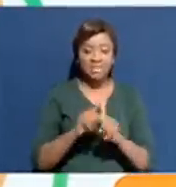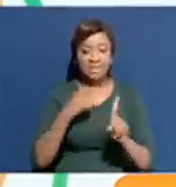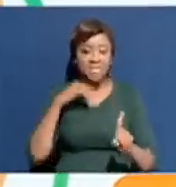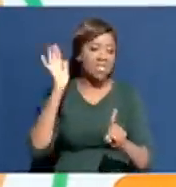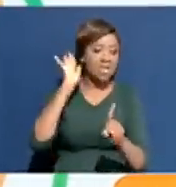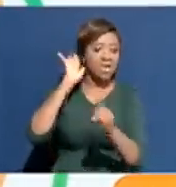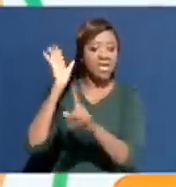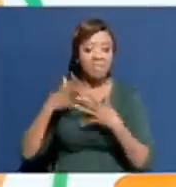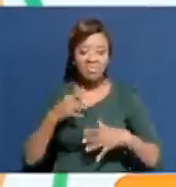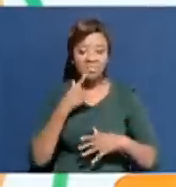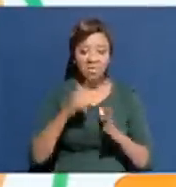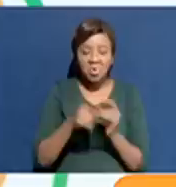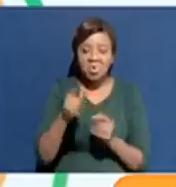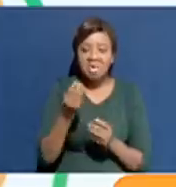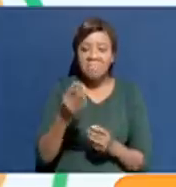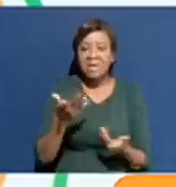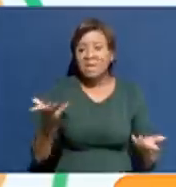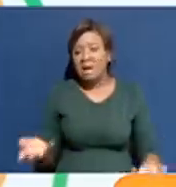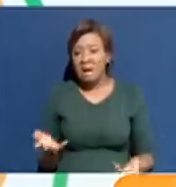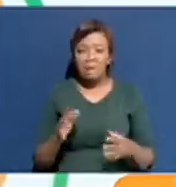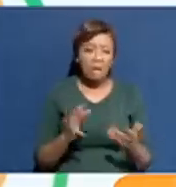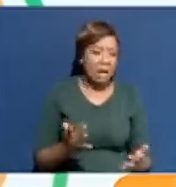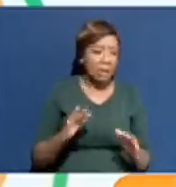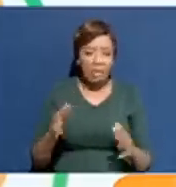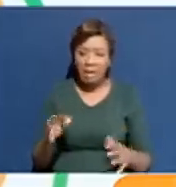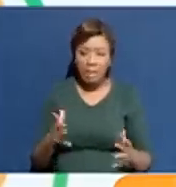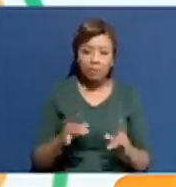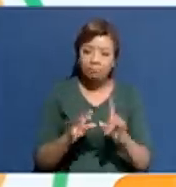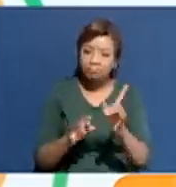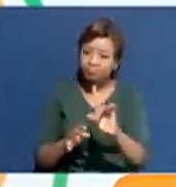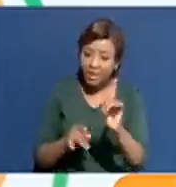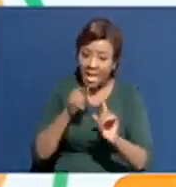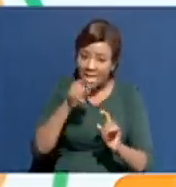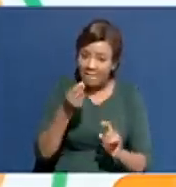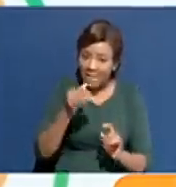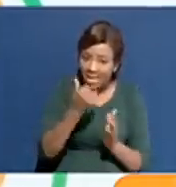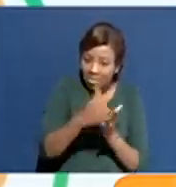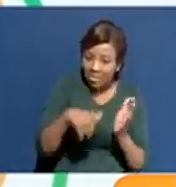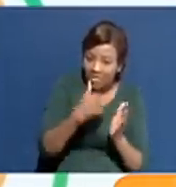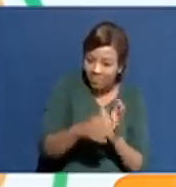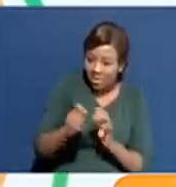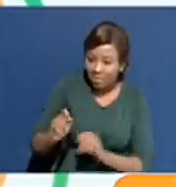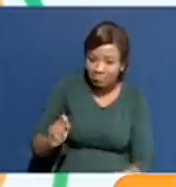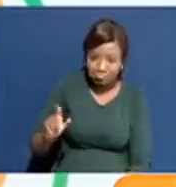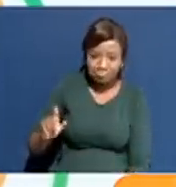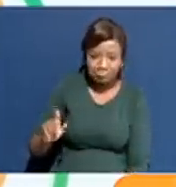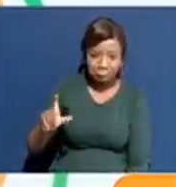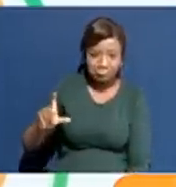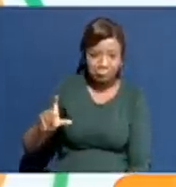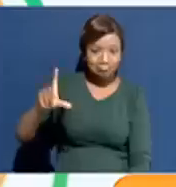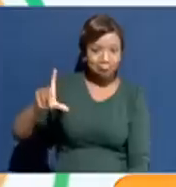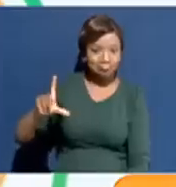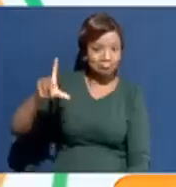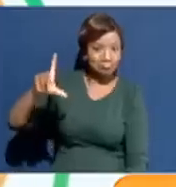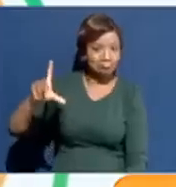itakuwaje. It is the shillings that will become thousands and that will become millions and that will